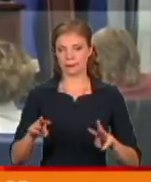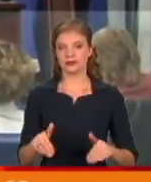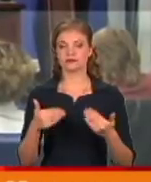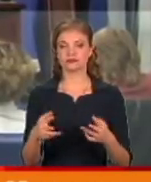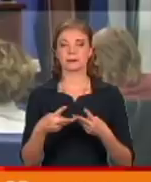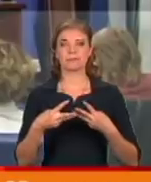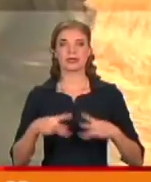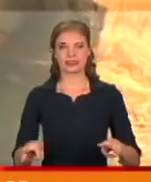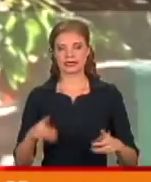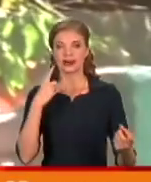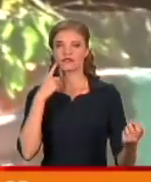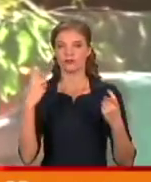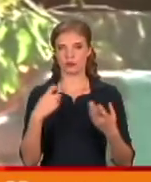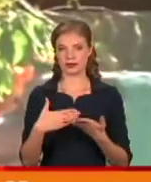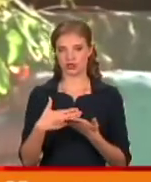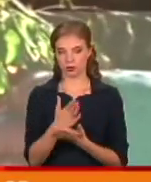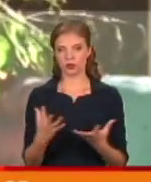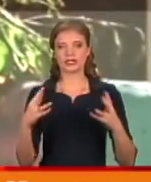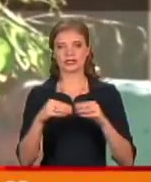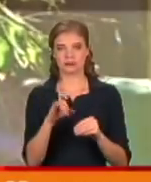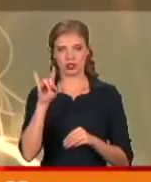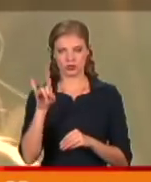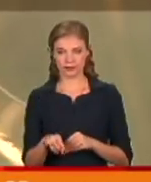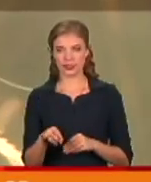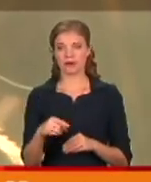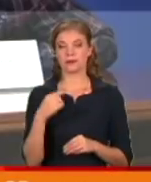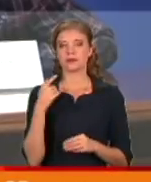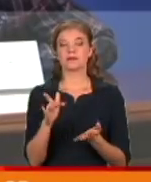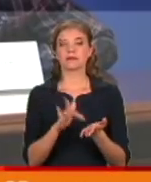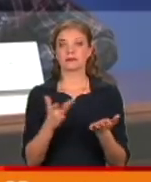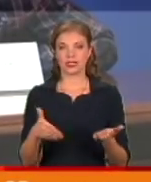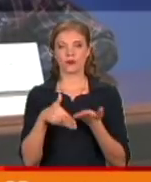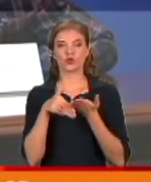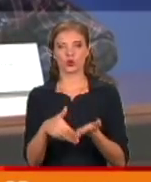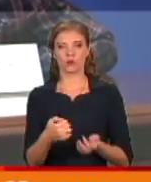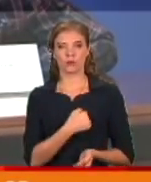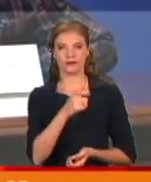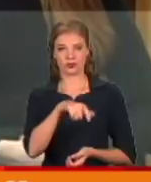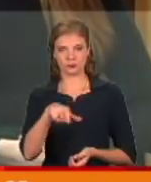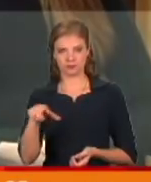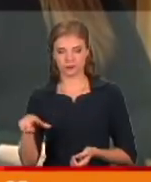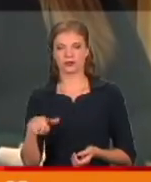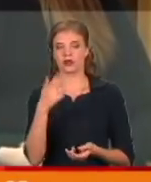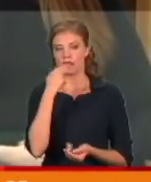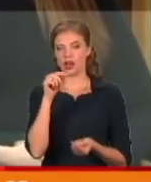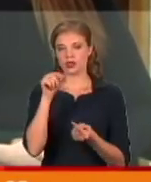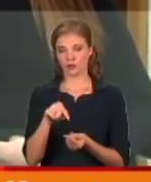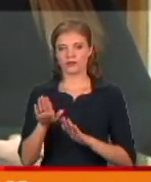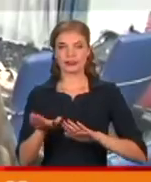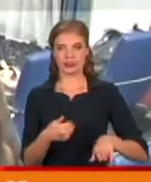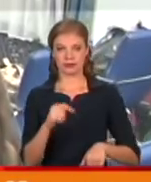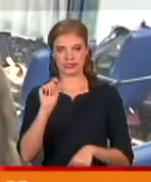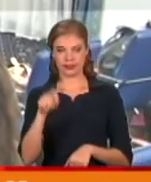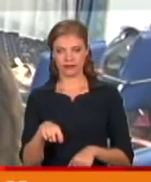представило Міністерство інформаційної політики спільно з вікнами. Його мета – допомогти військовослужбовцям адаптуватися після